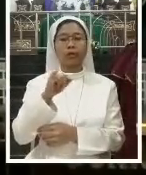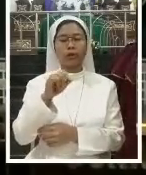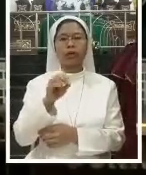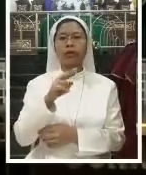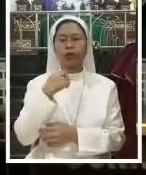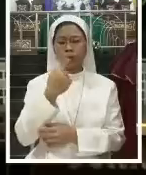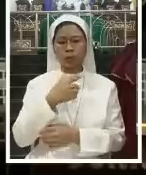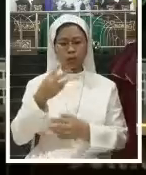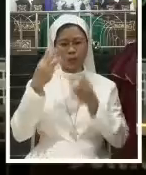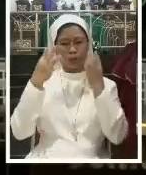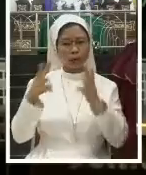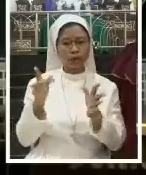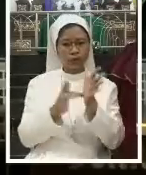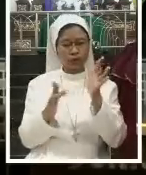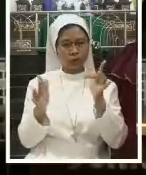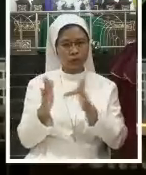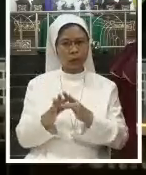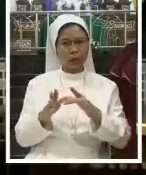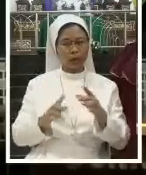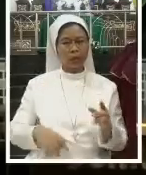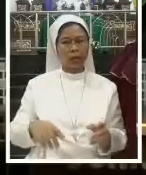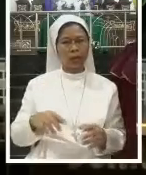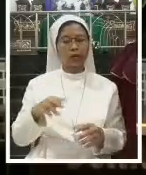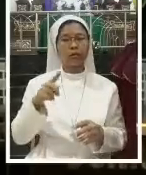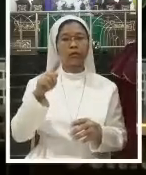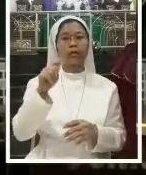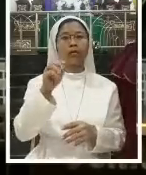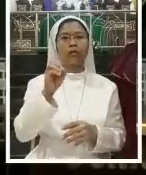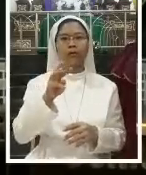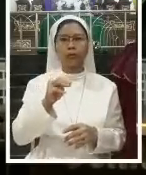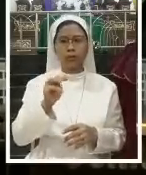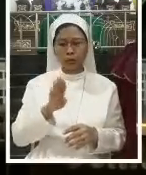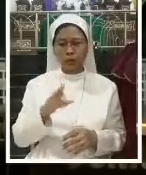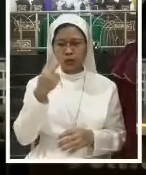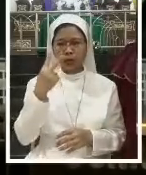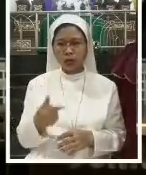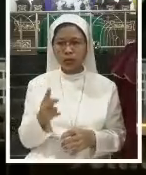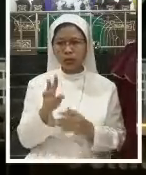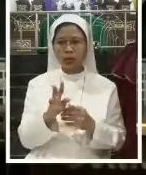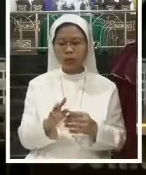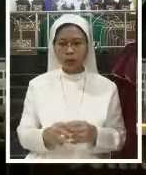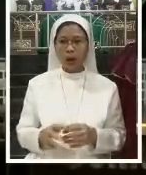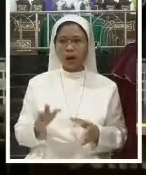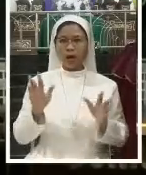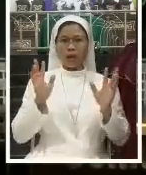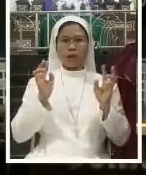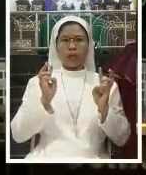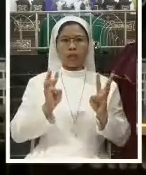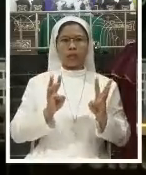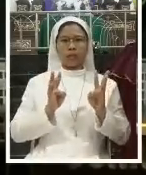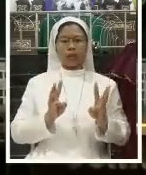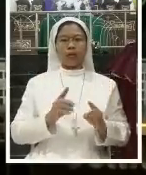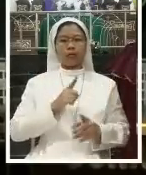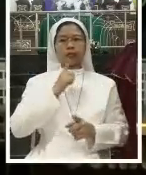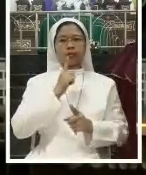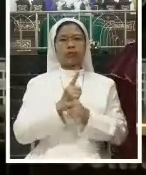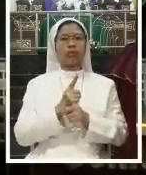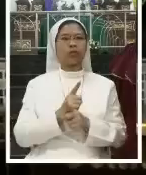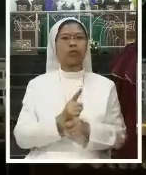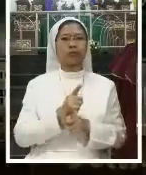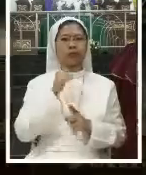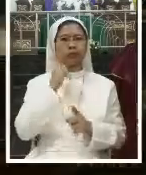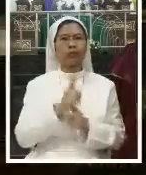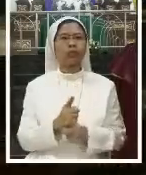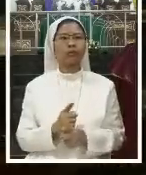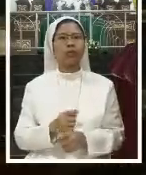Jesus, kan nahiling ang linog asin ang gabos na nangyari, natakot nin makuri na ang sabi.